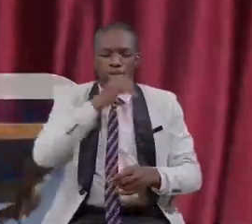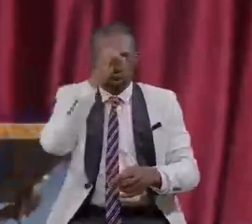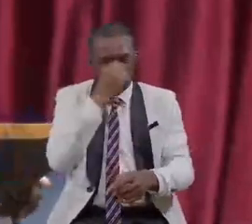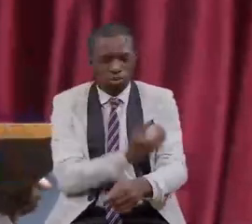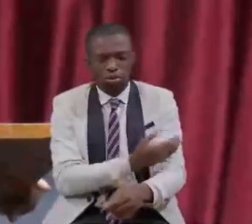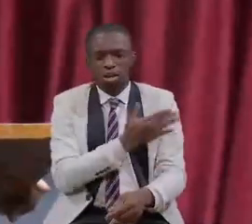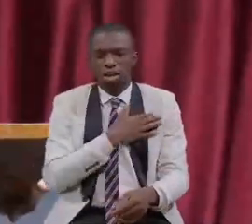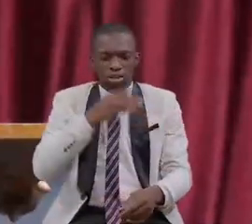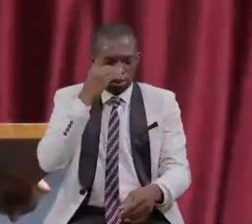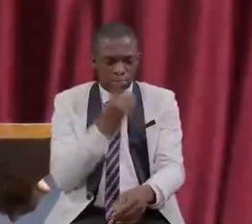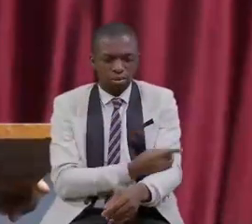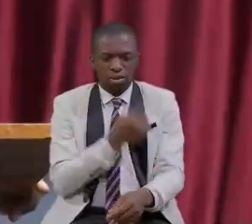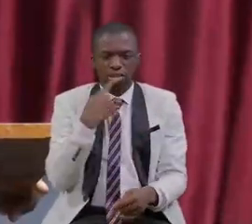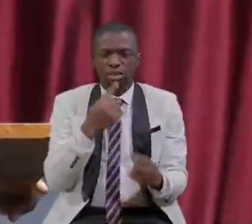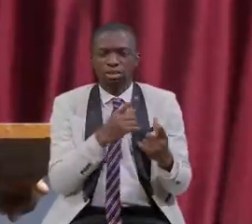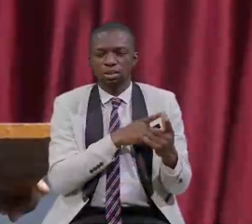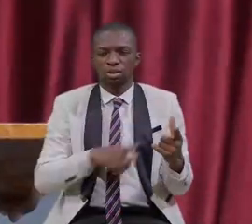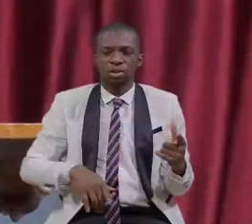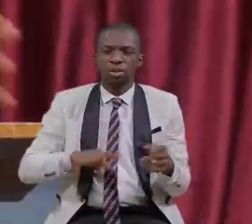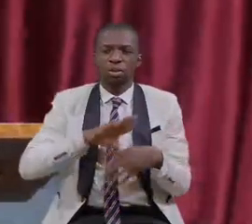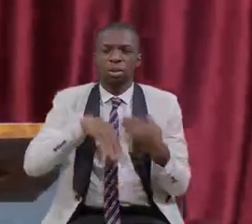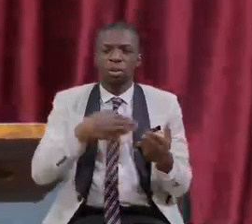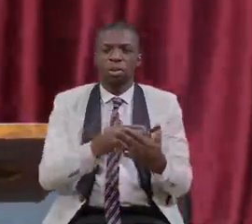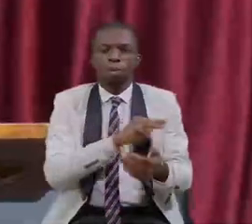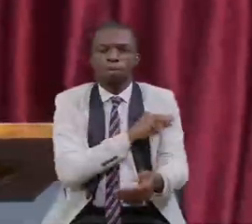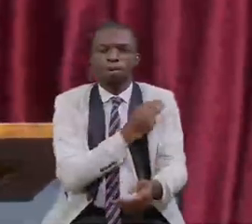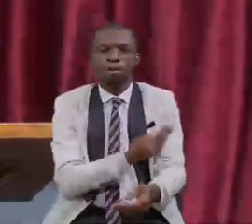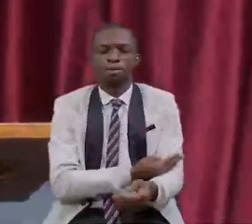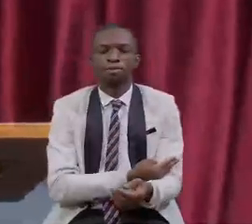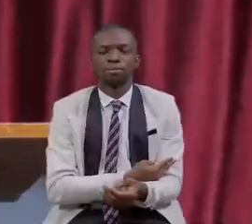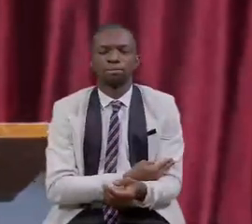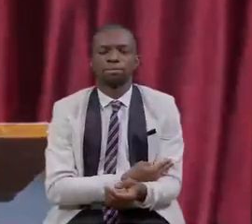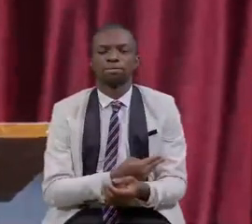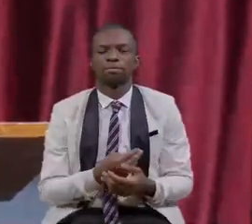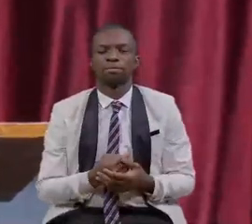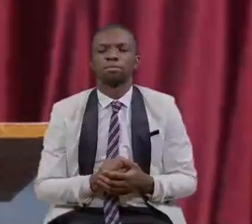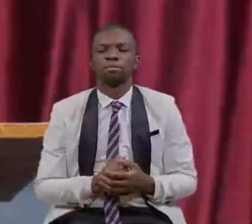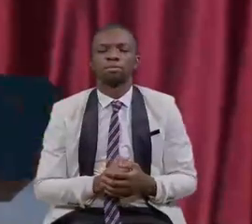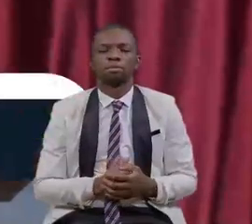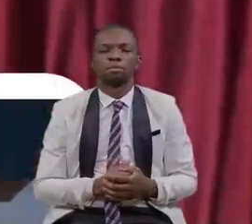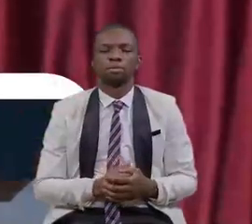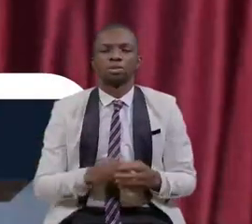Et vous serez pour moi des fils et des filles, dit le Seigneur Tout-Puissant.